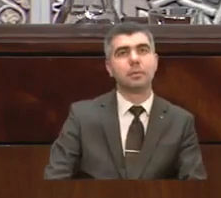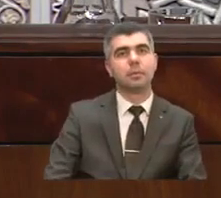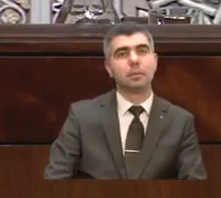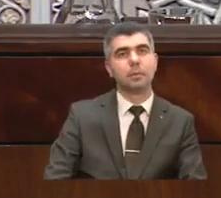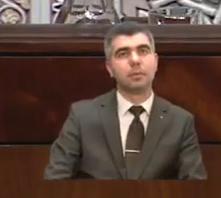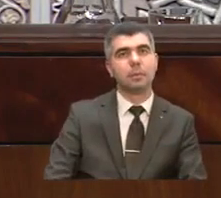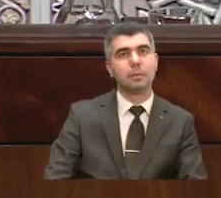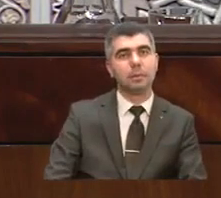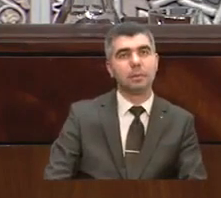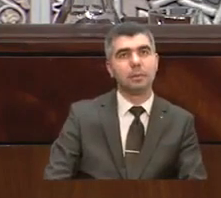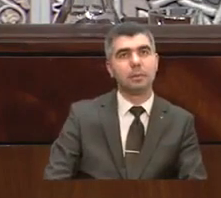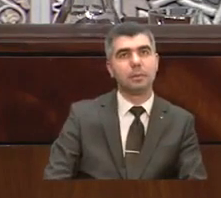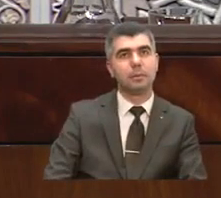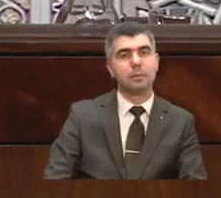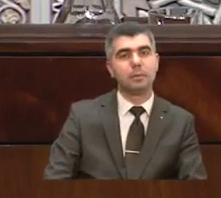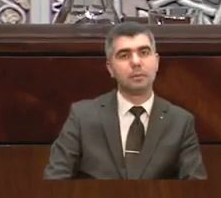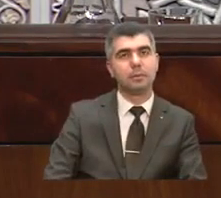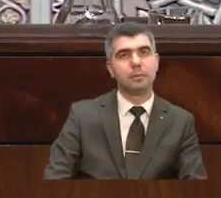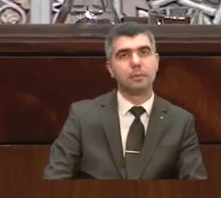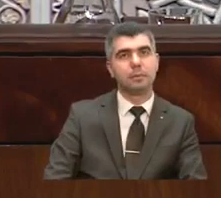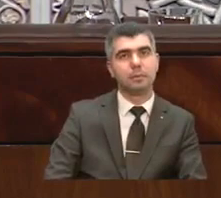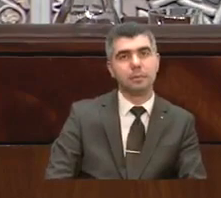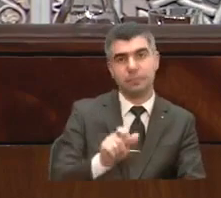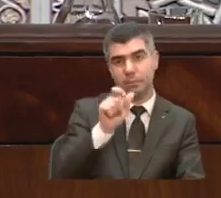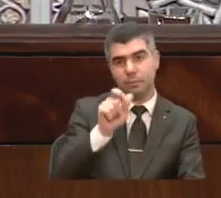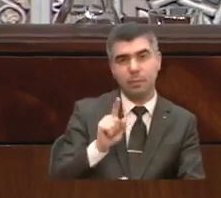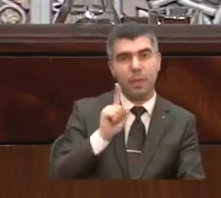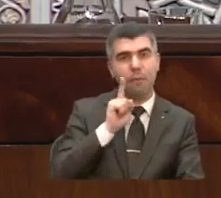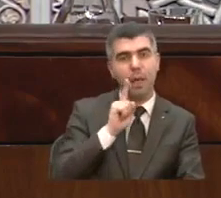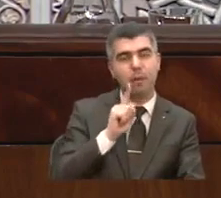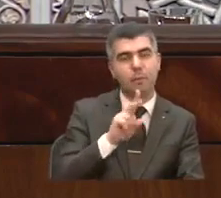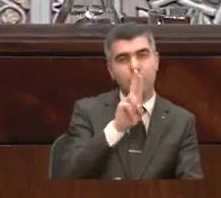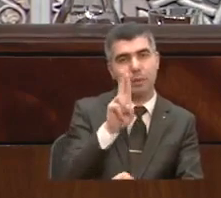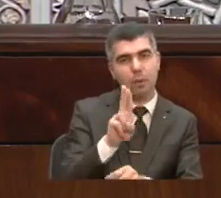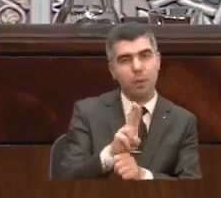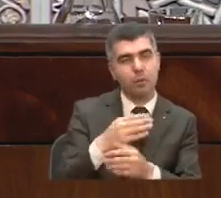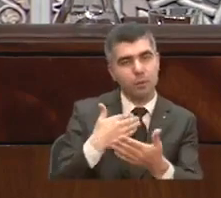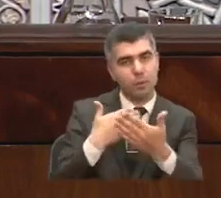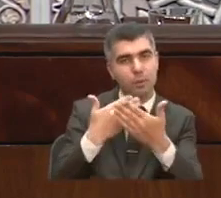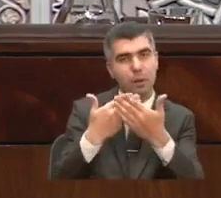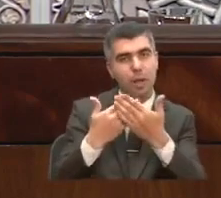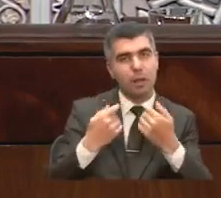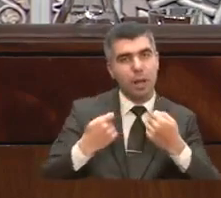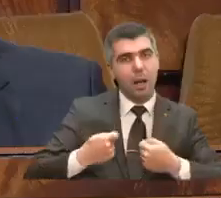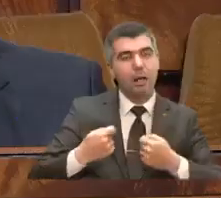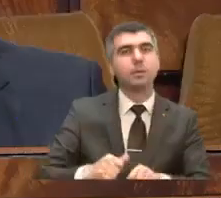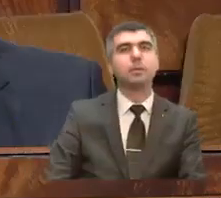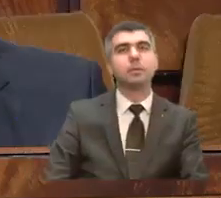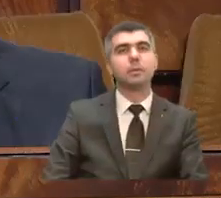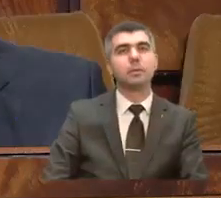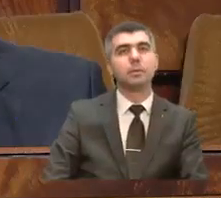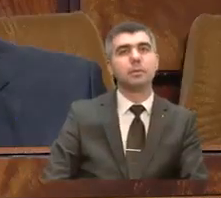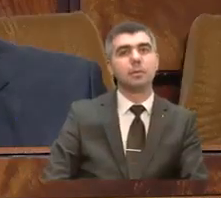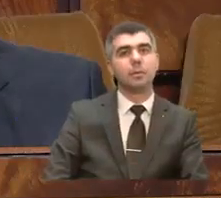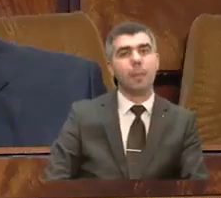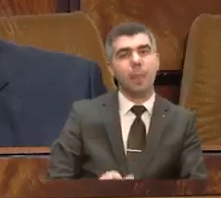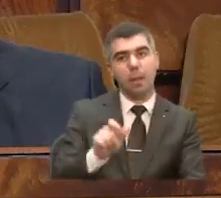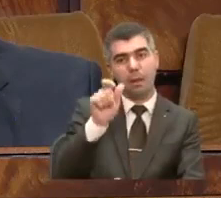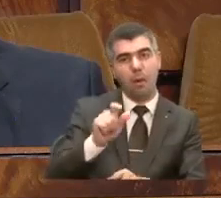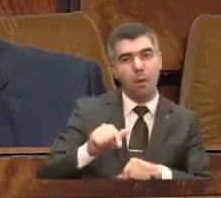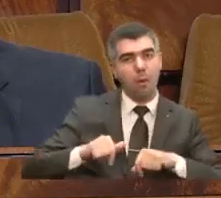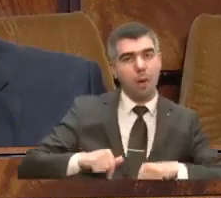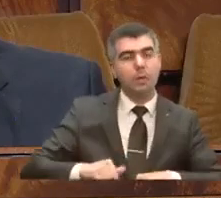النواب تجمع الدستوري. سيدة النائبة تفضل. شكرا سيد الرئيس. سيد كاتب الدولة